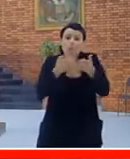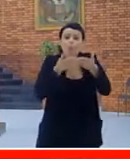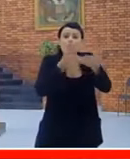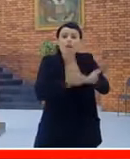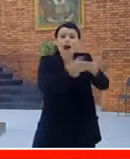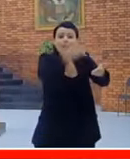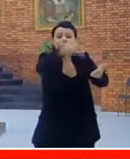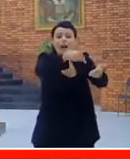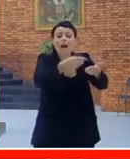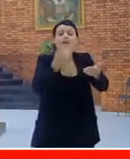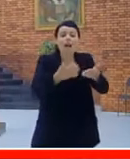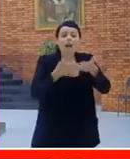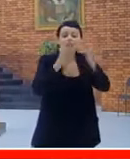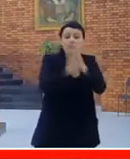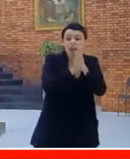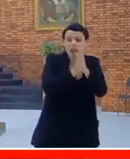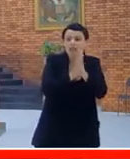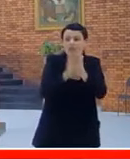ti porta a Gesù.